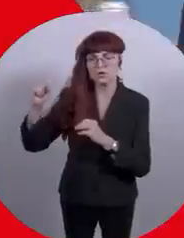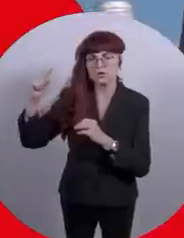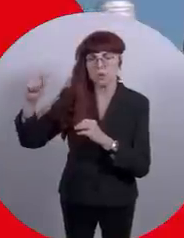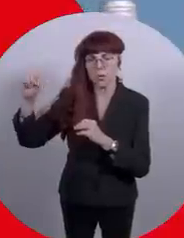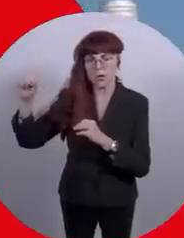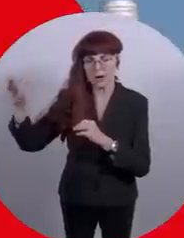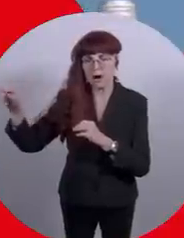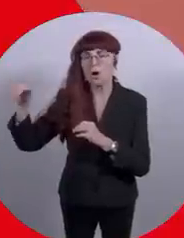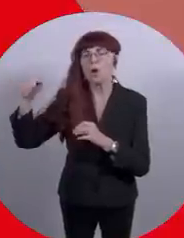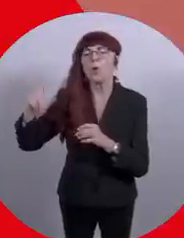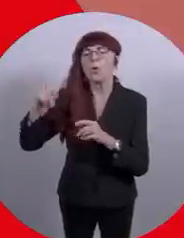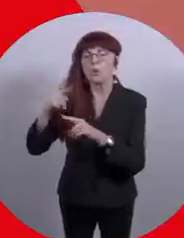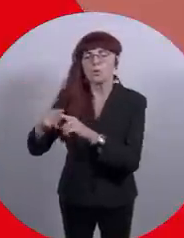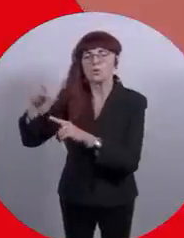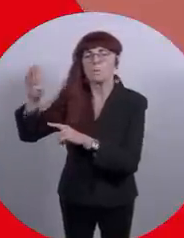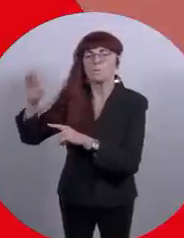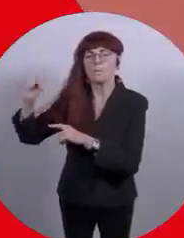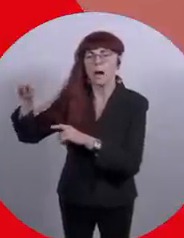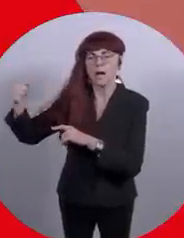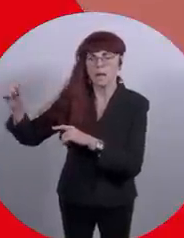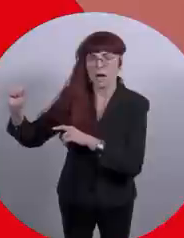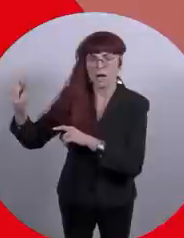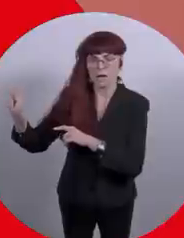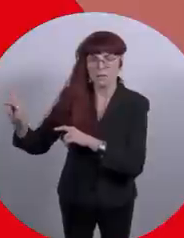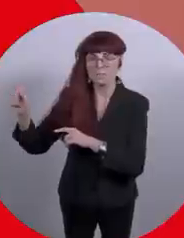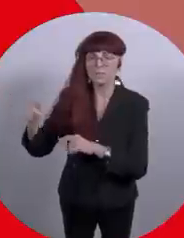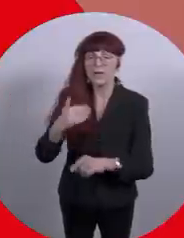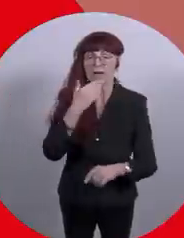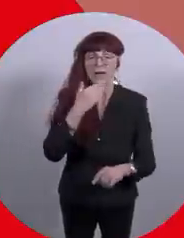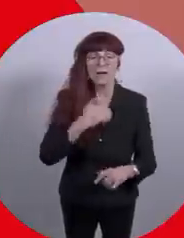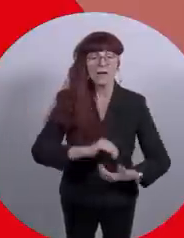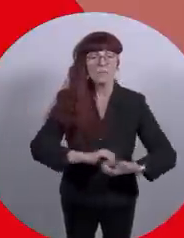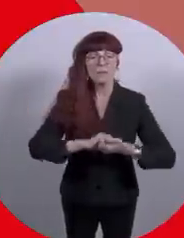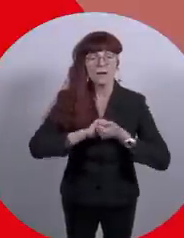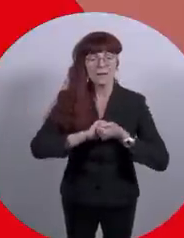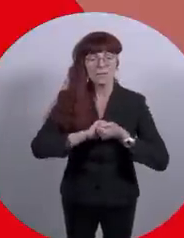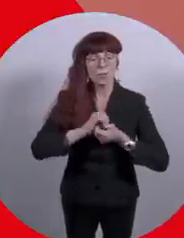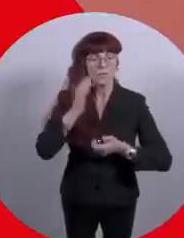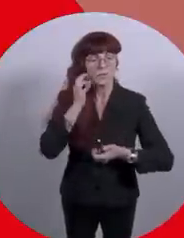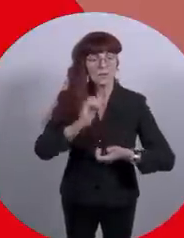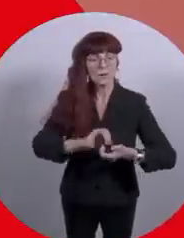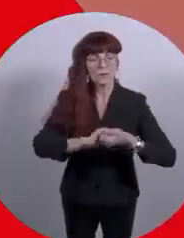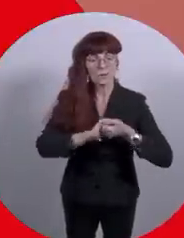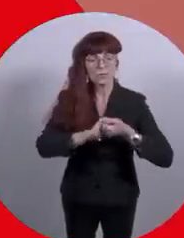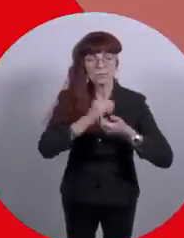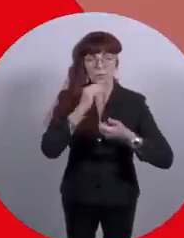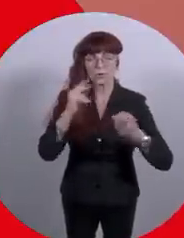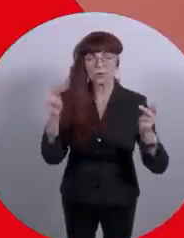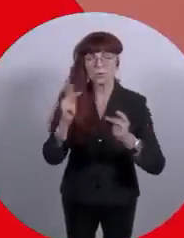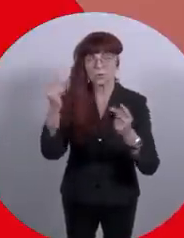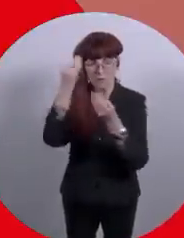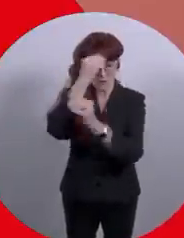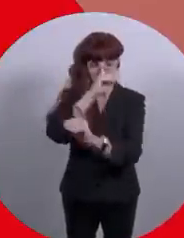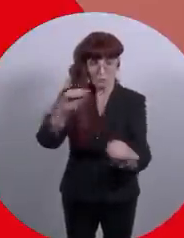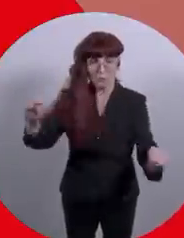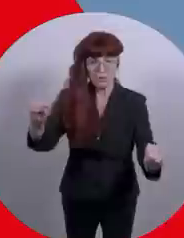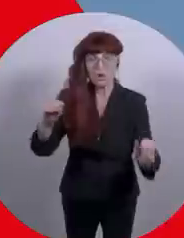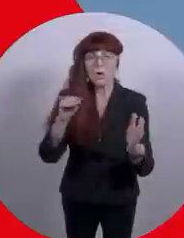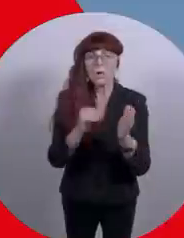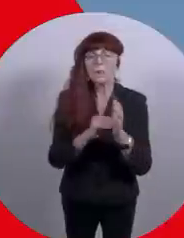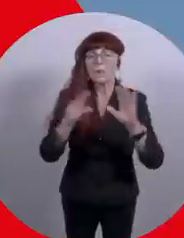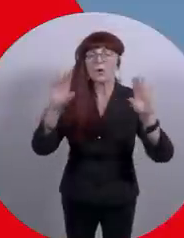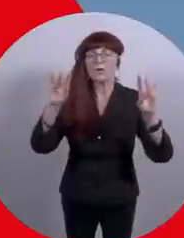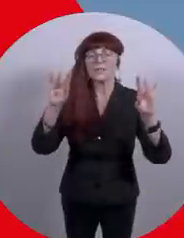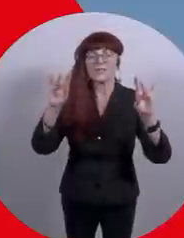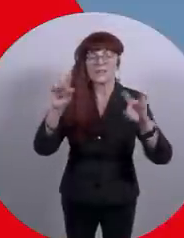liebe Genossinnen liebe Genossen möchte euch nur kurz informieren wir haben noch zehn Wortmeldungen